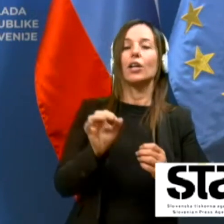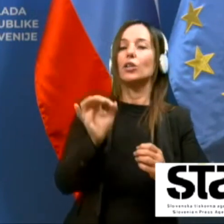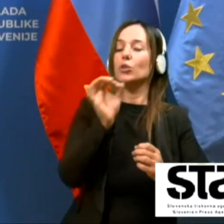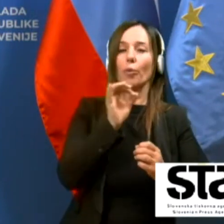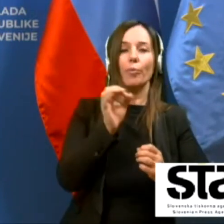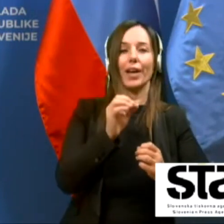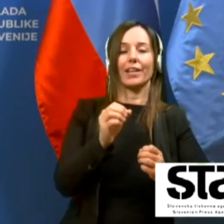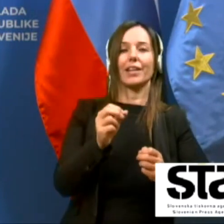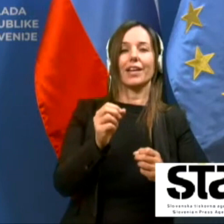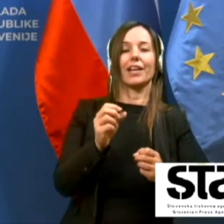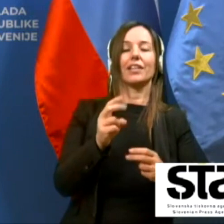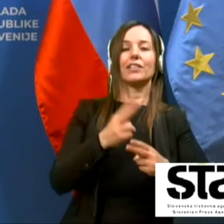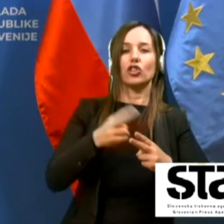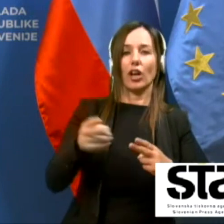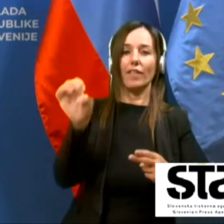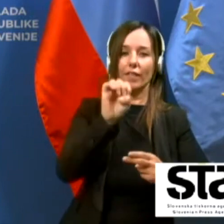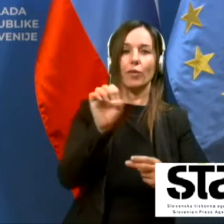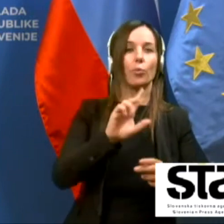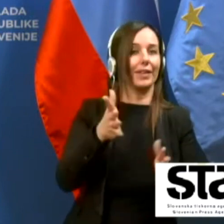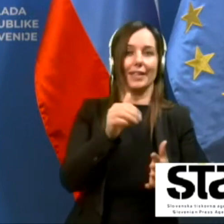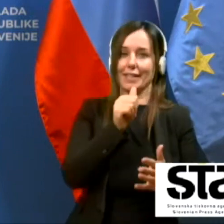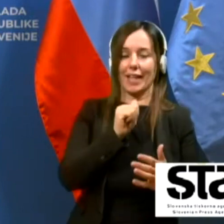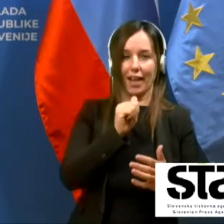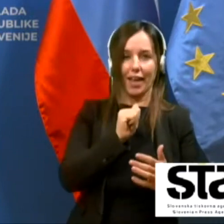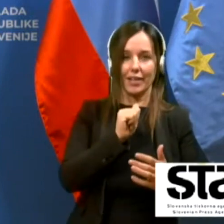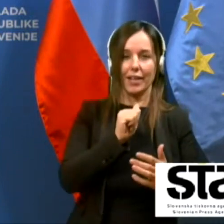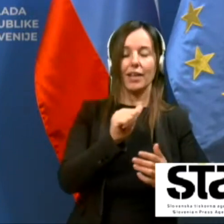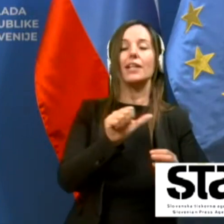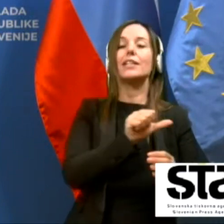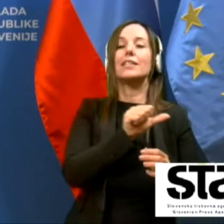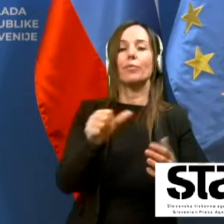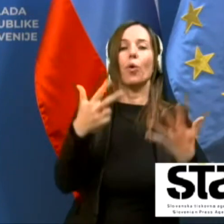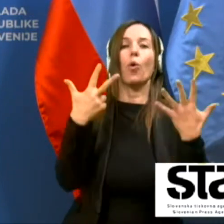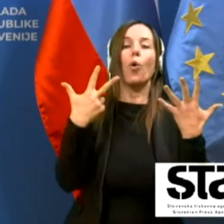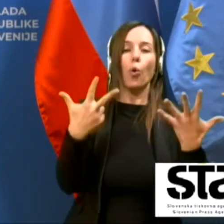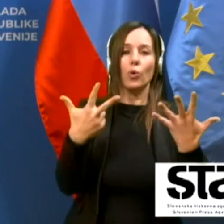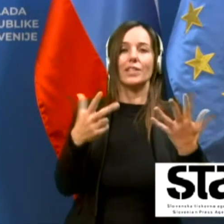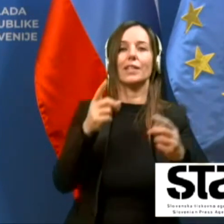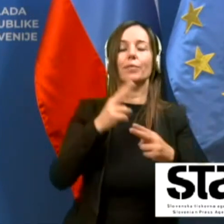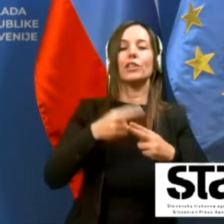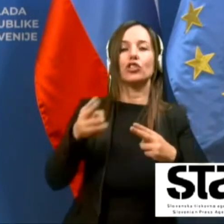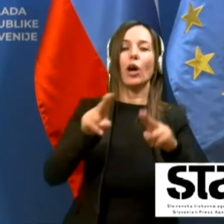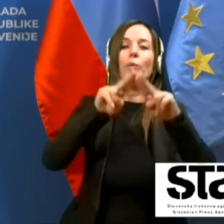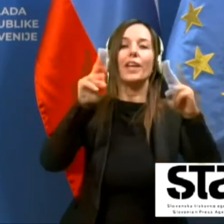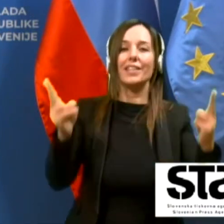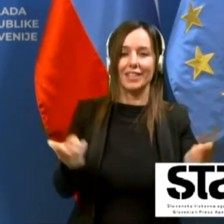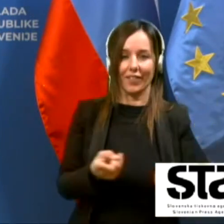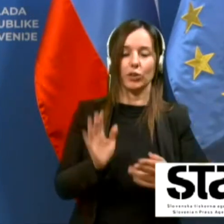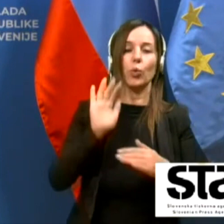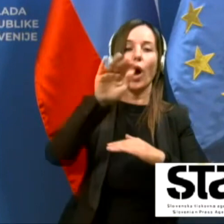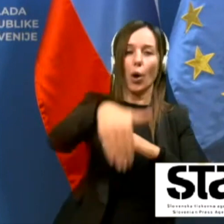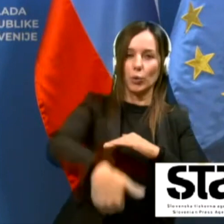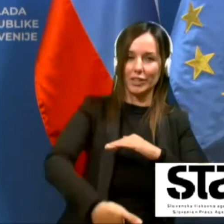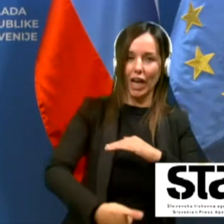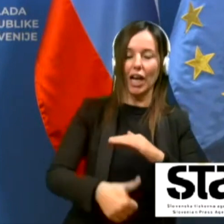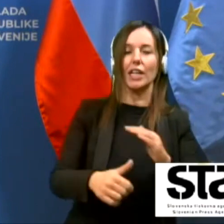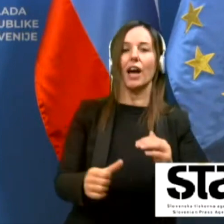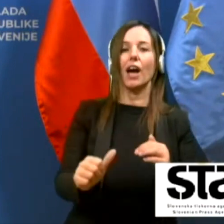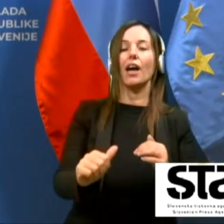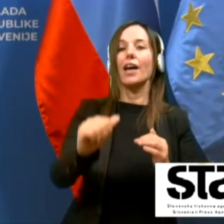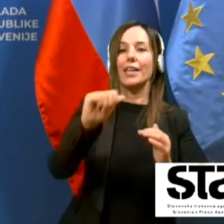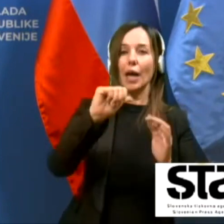države, na njej ostaja samo 8 držav iz drugih kontinentov: Avstralija,